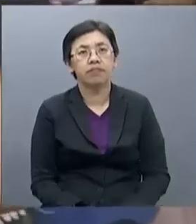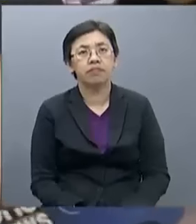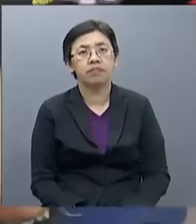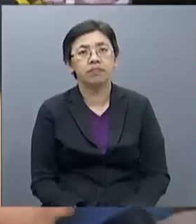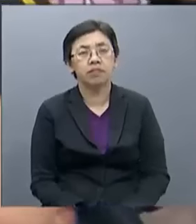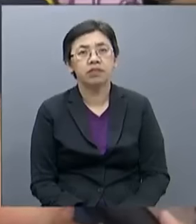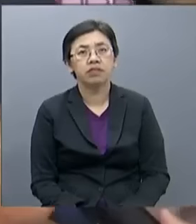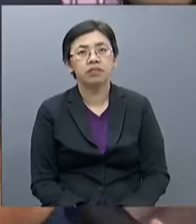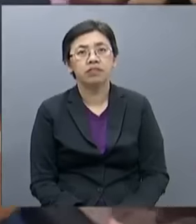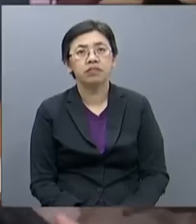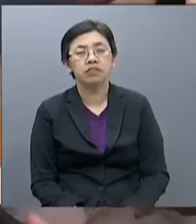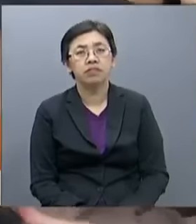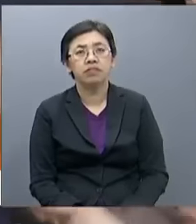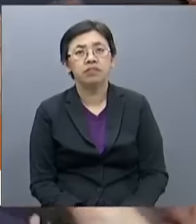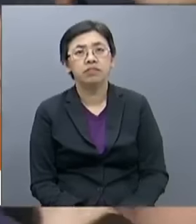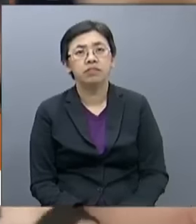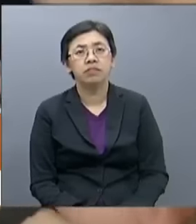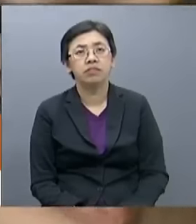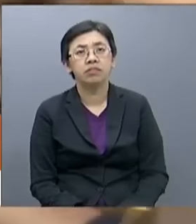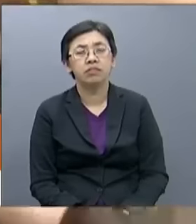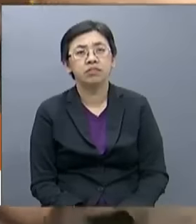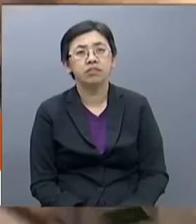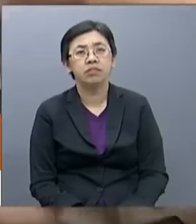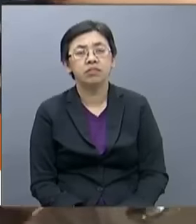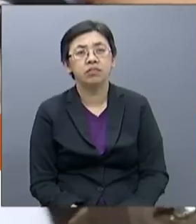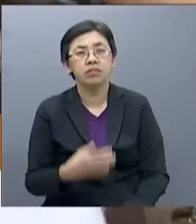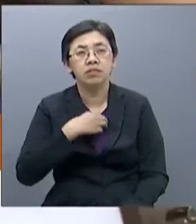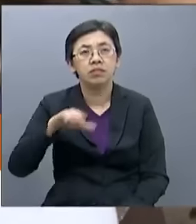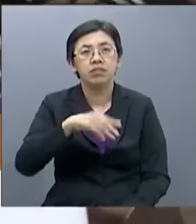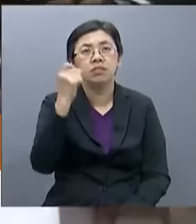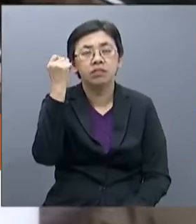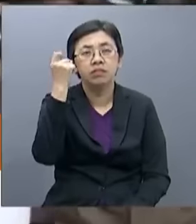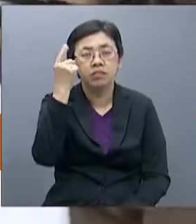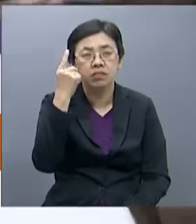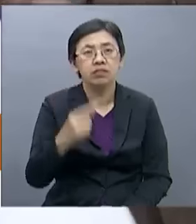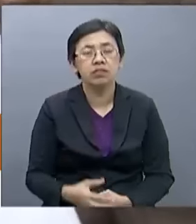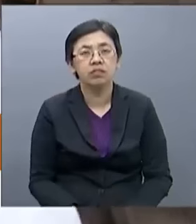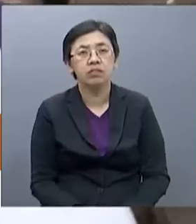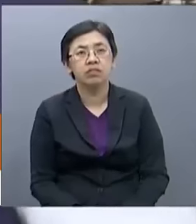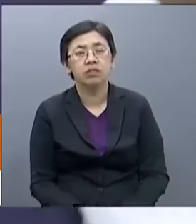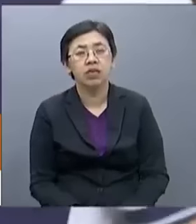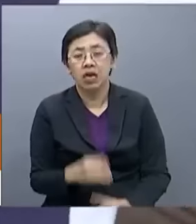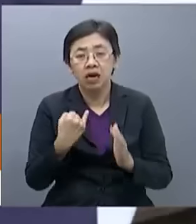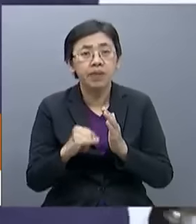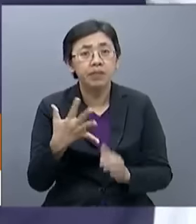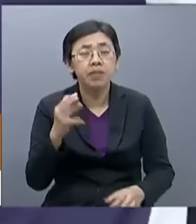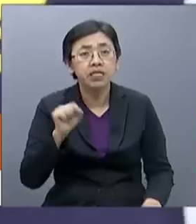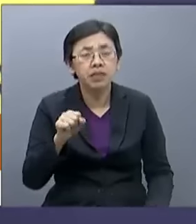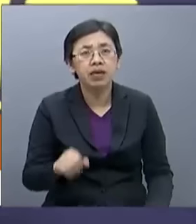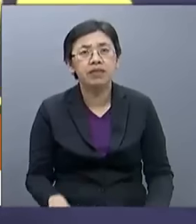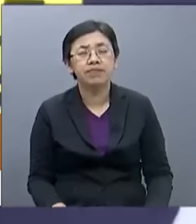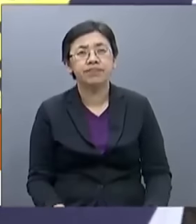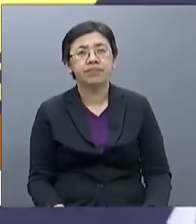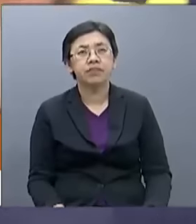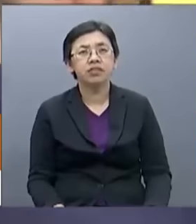มีความรู้สึกกันทุกคนนะครับขอให้เข้าใจในจุดนี้ครับพยายามทำเต็มที่ทุกจุดนะครับ ยังยืนยันความบริสุทธิ์ใจที ่ขอให้